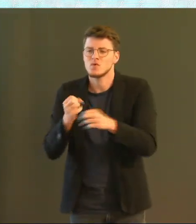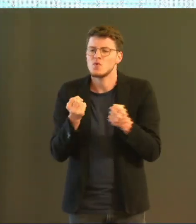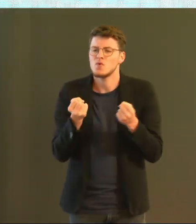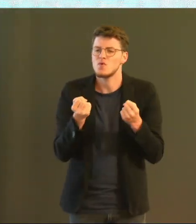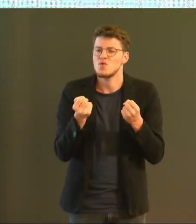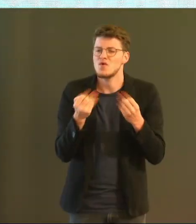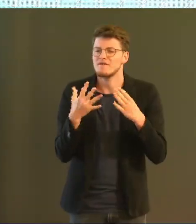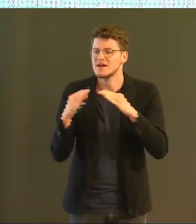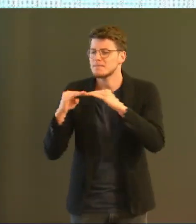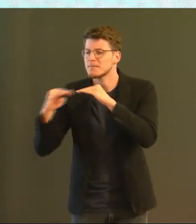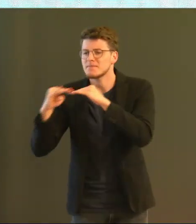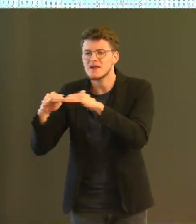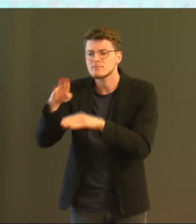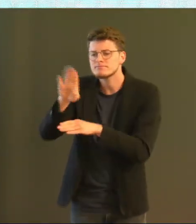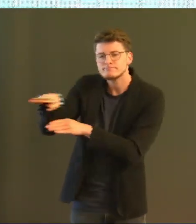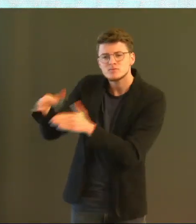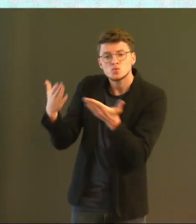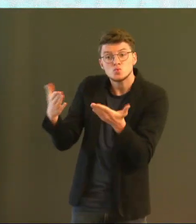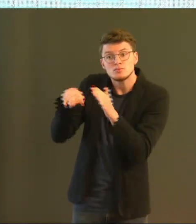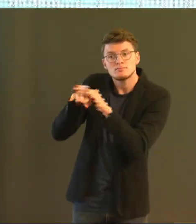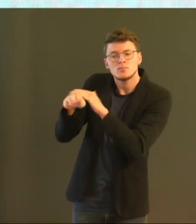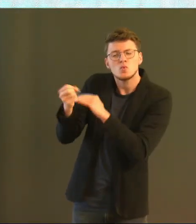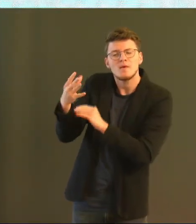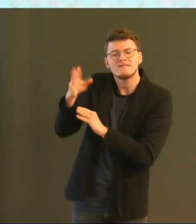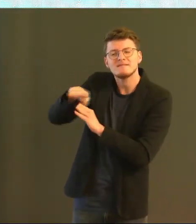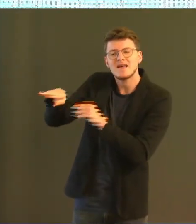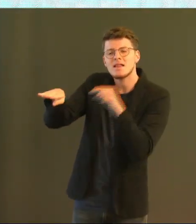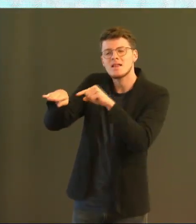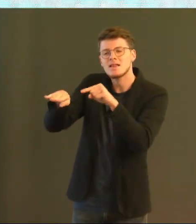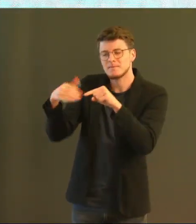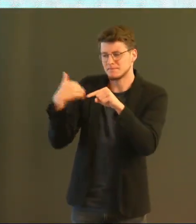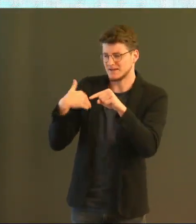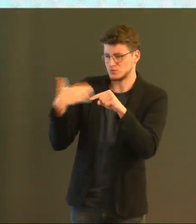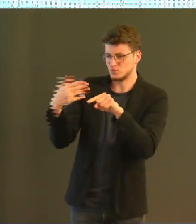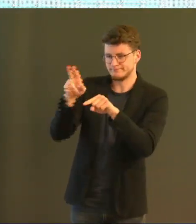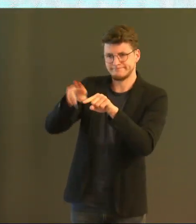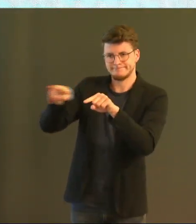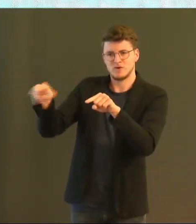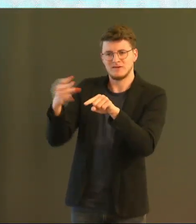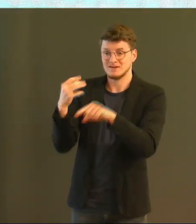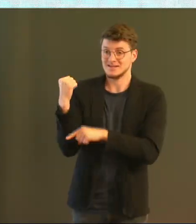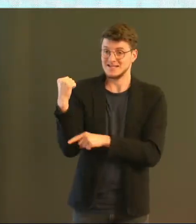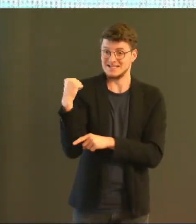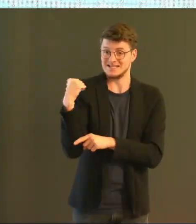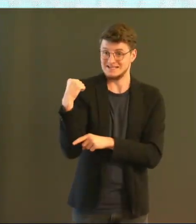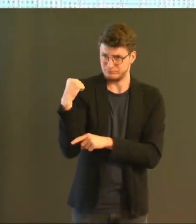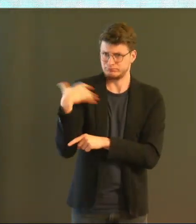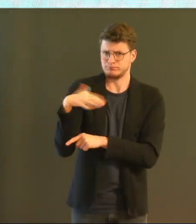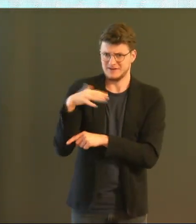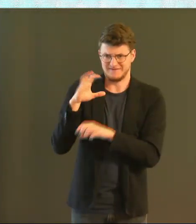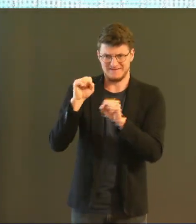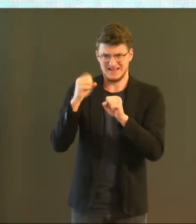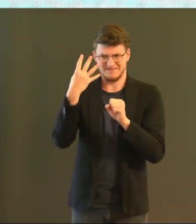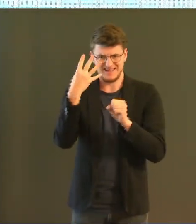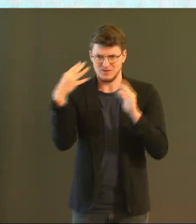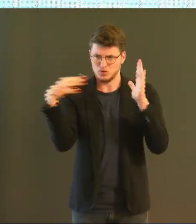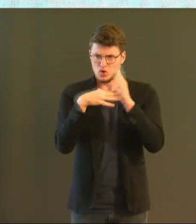patienter indoor hospital istres est brun vert ou en tant que reporter ville de fft